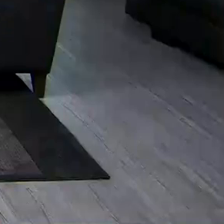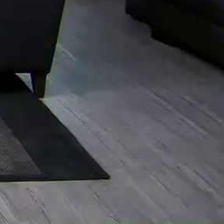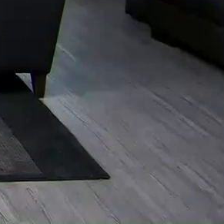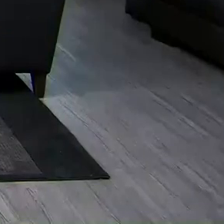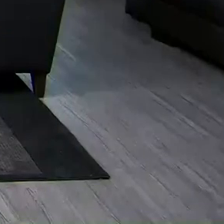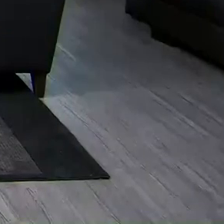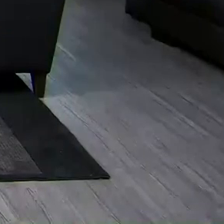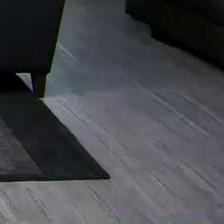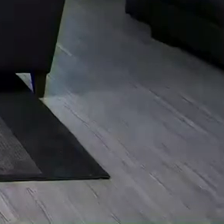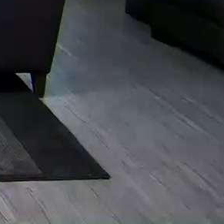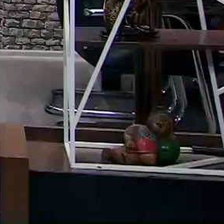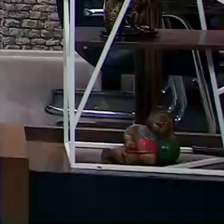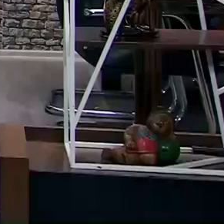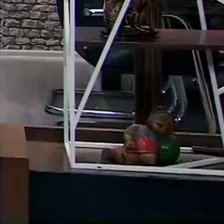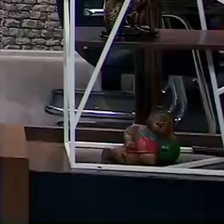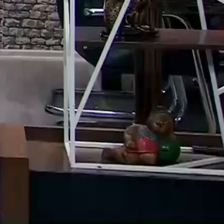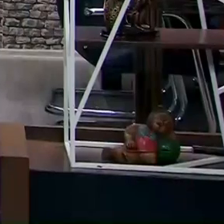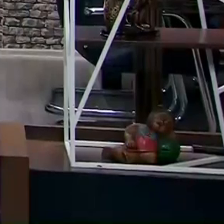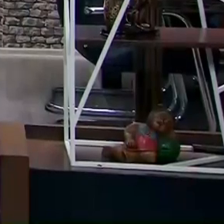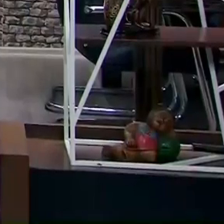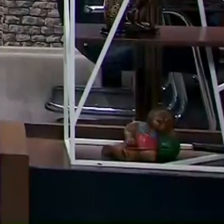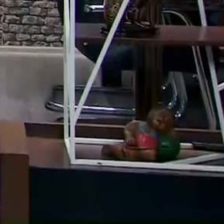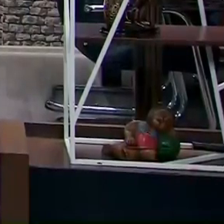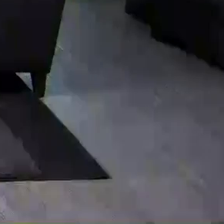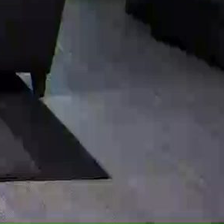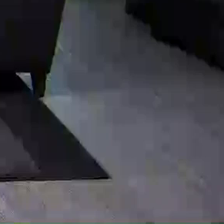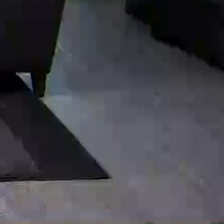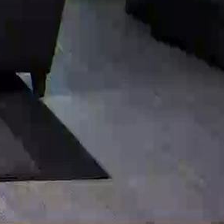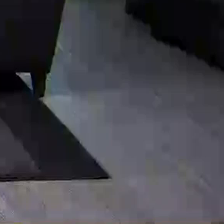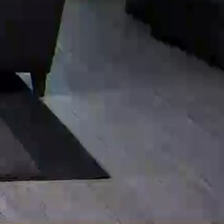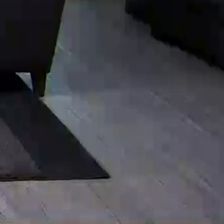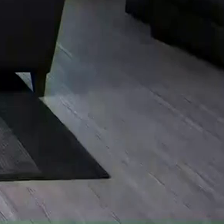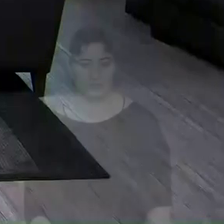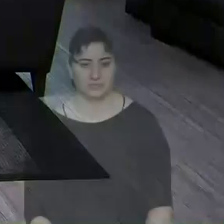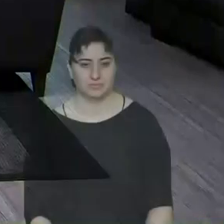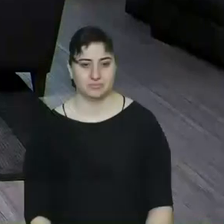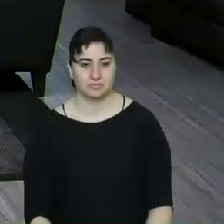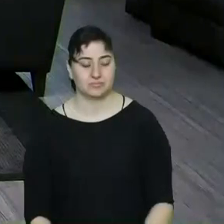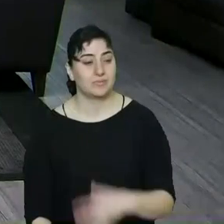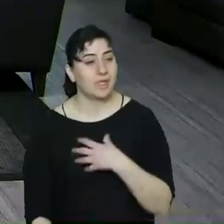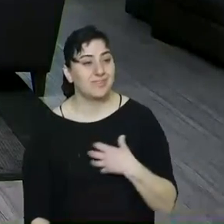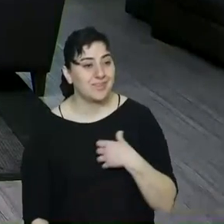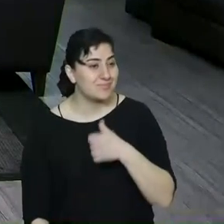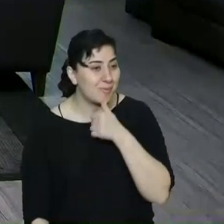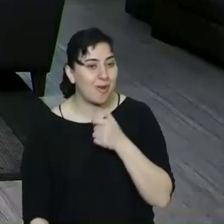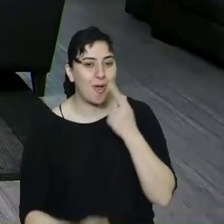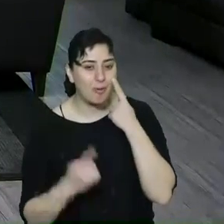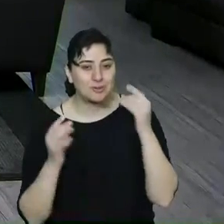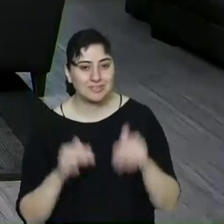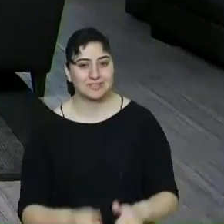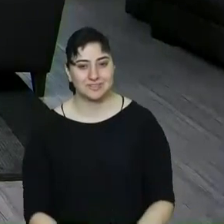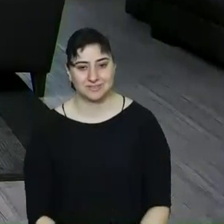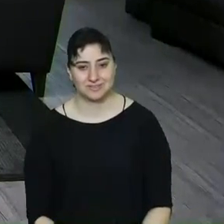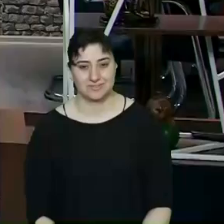Sarp masasında evraklarla ilgileniyor. Bu sırada Şevval ile Timuçin girdiler ofise. Aa, anneciğim babacığım hoş